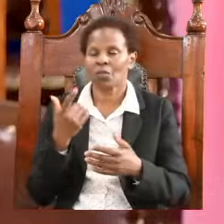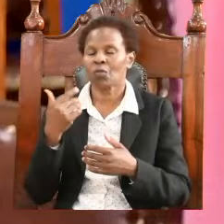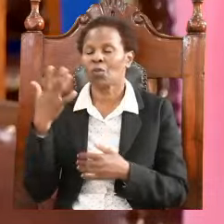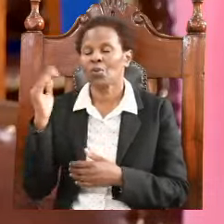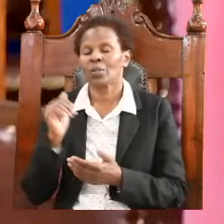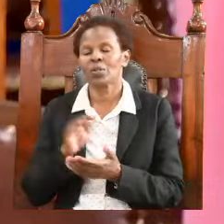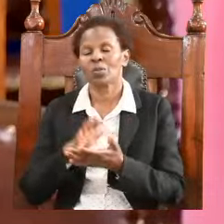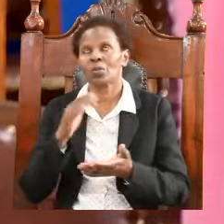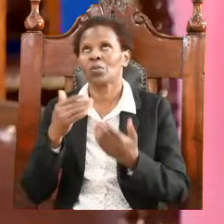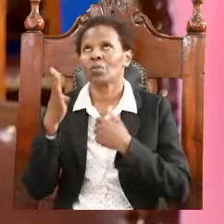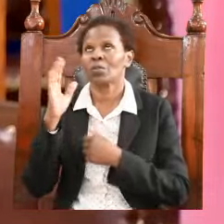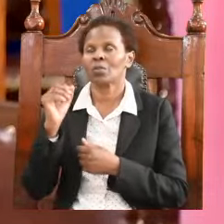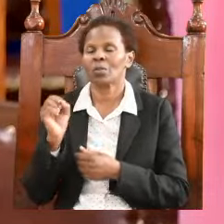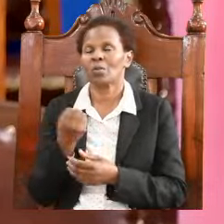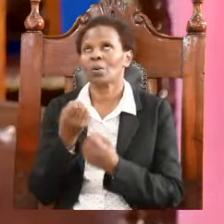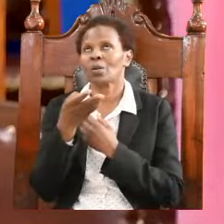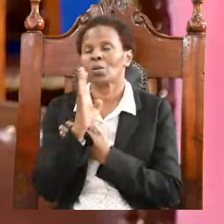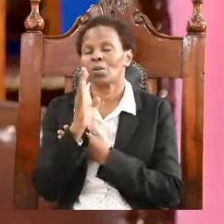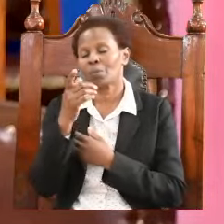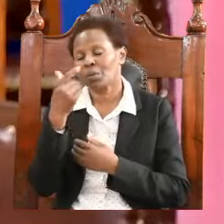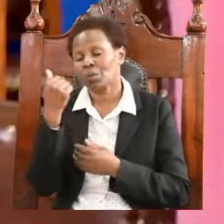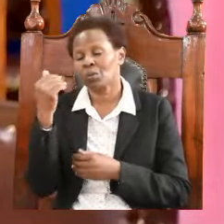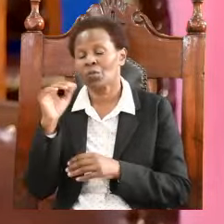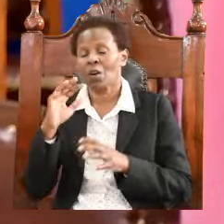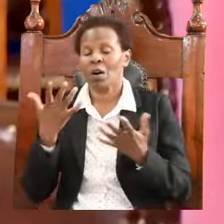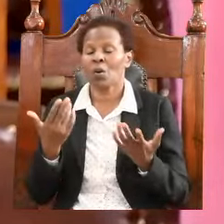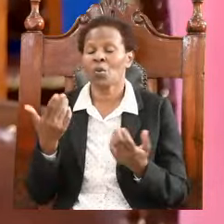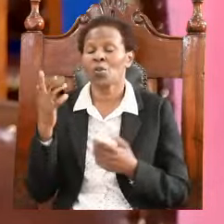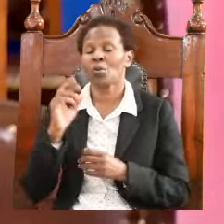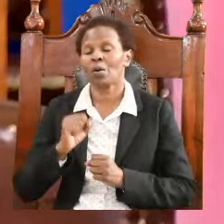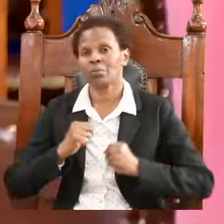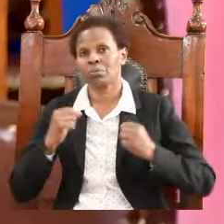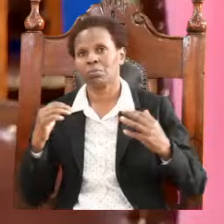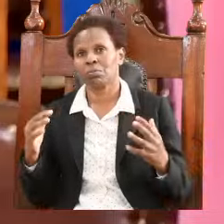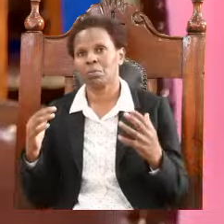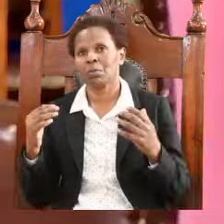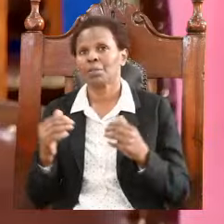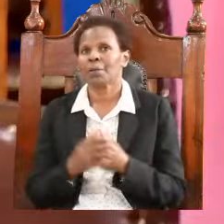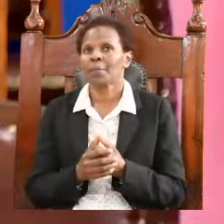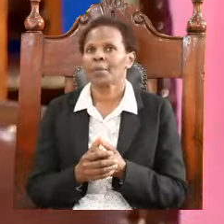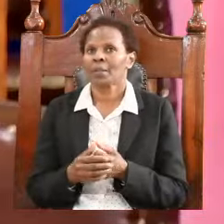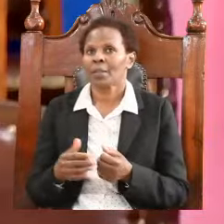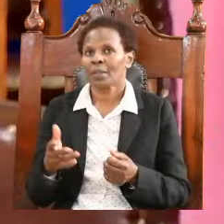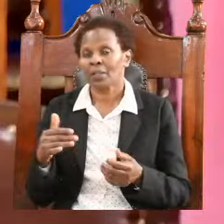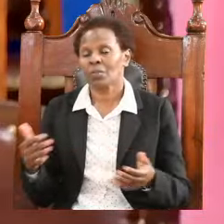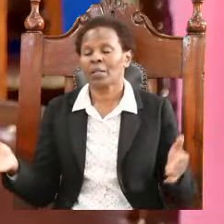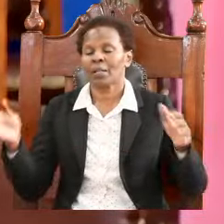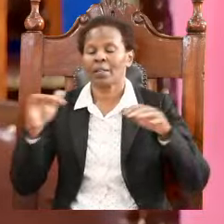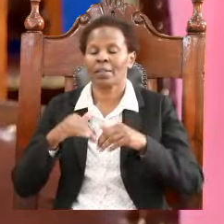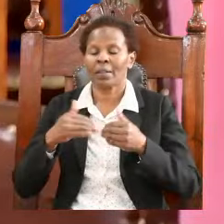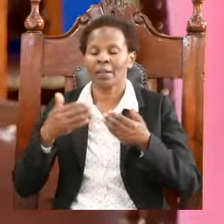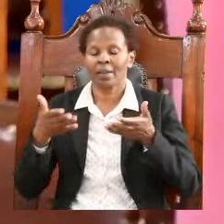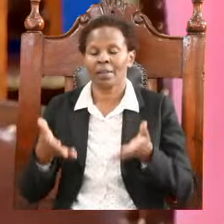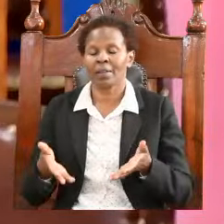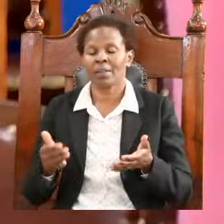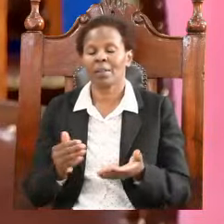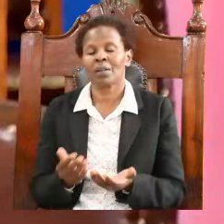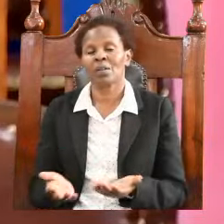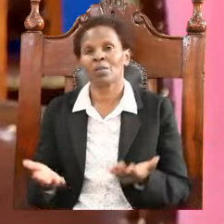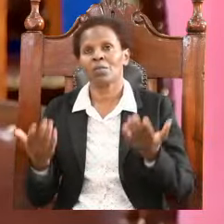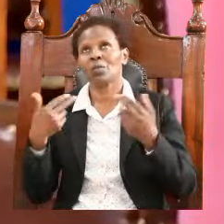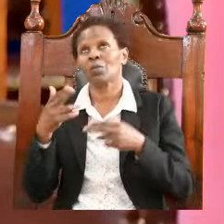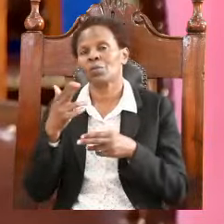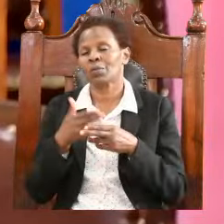Na tukugoce ngai witu ni tondu uria we uri munene na nikio tutunganite tukiambararia